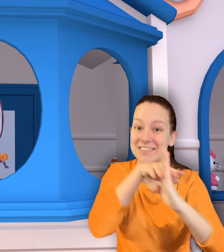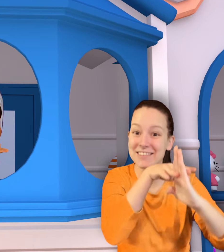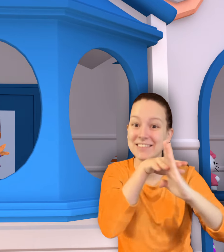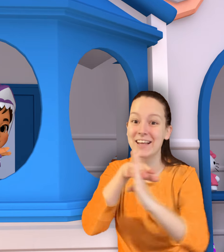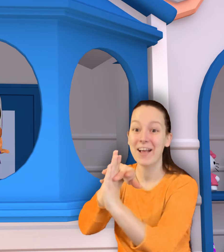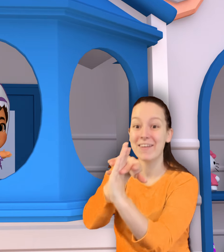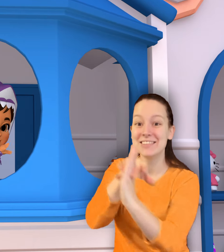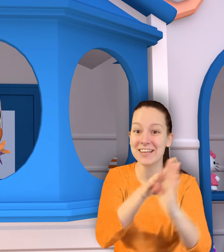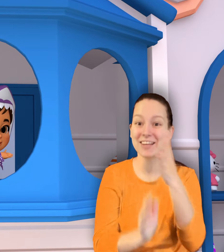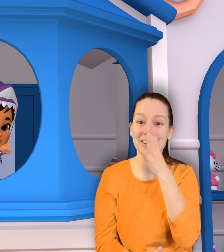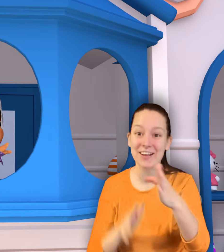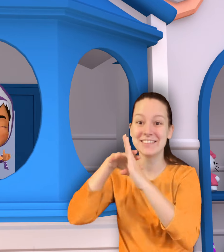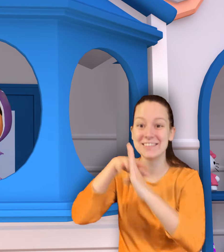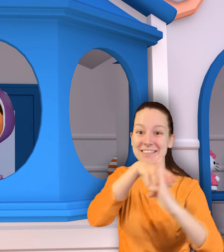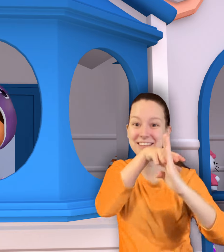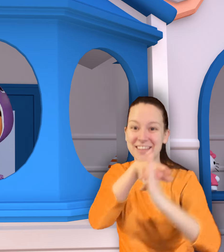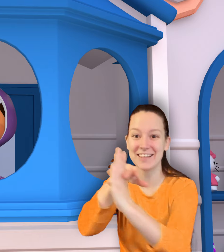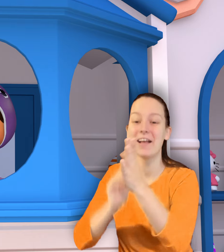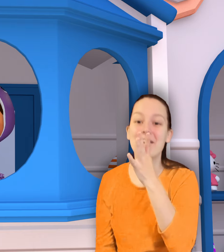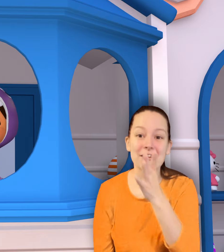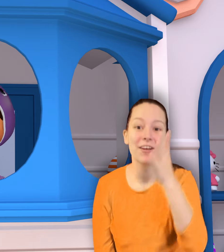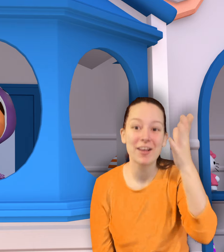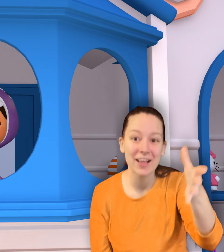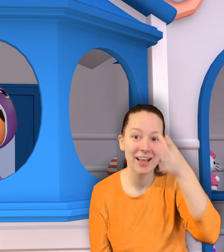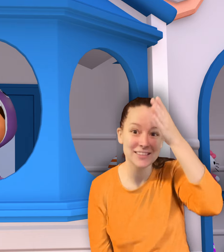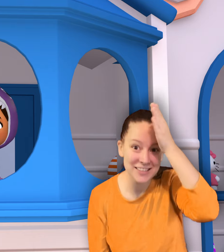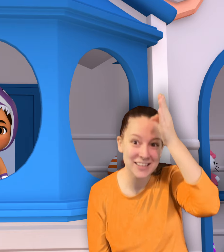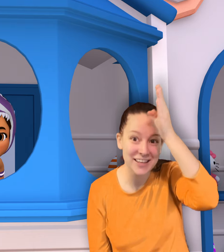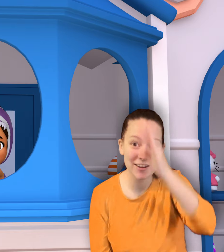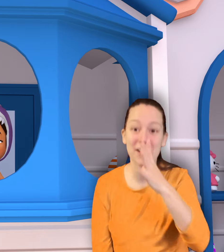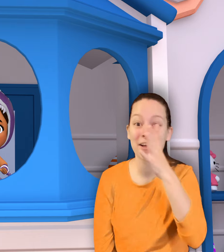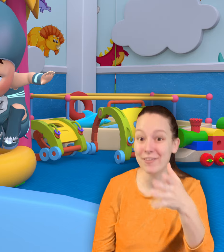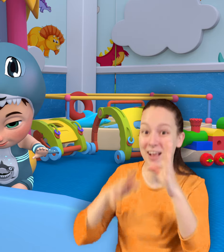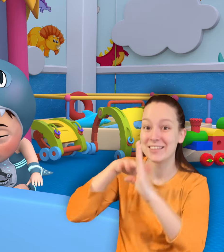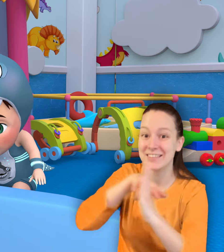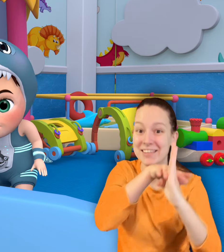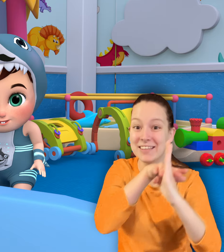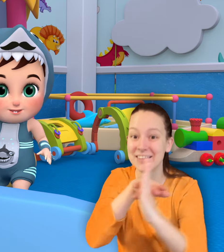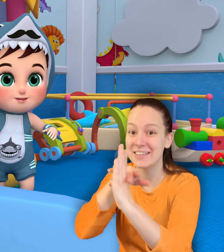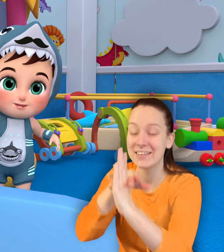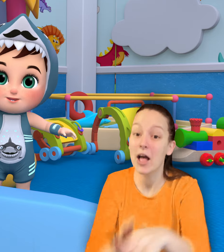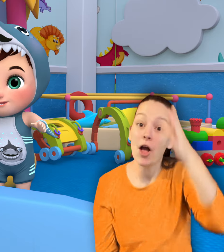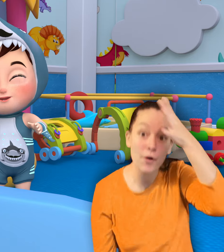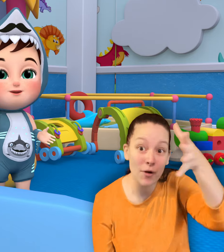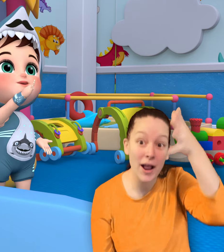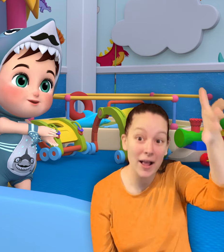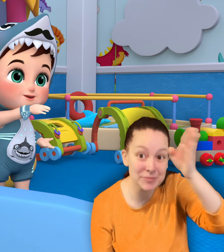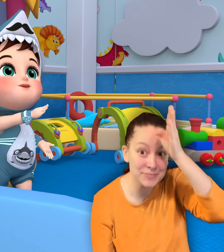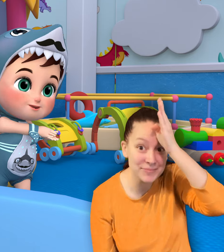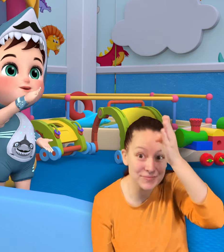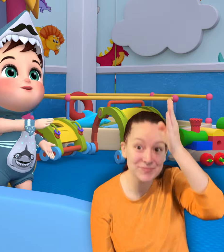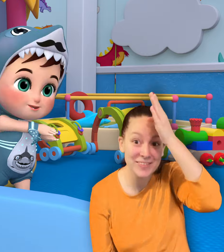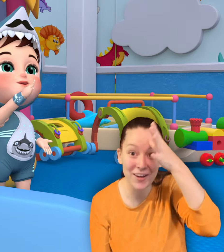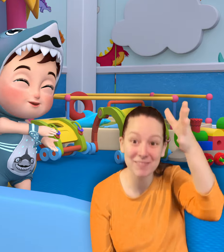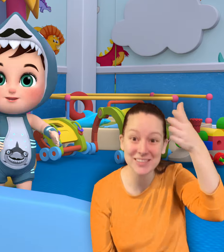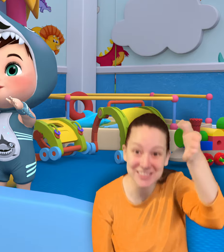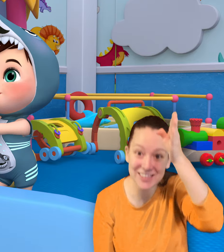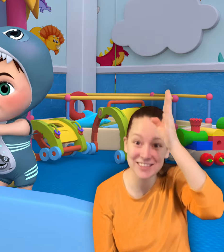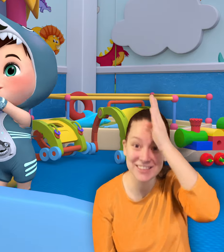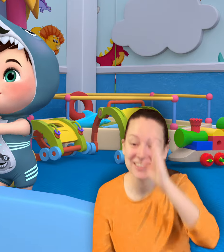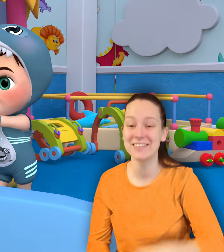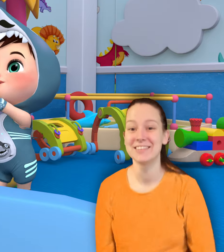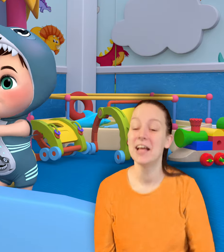ザメおばザメおばザメおばザメおじザメ